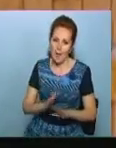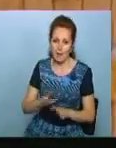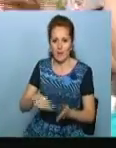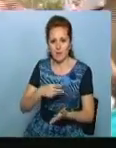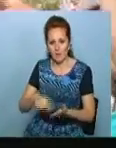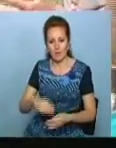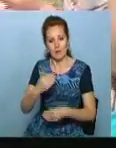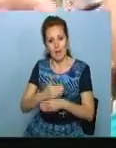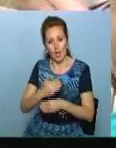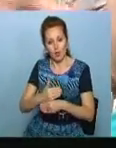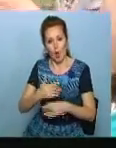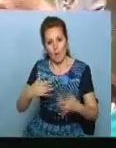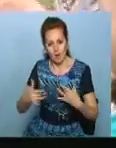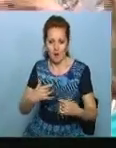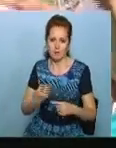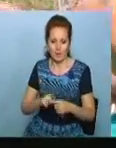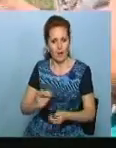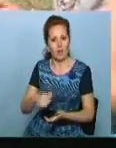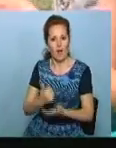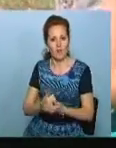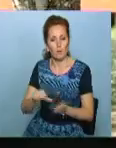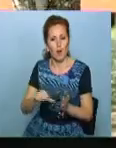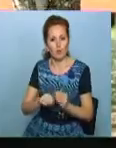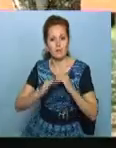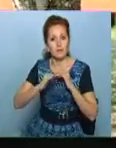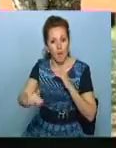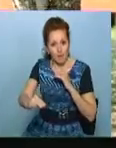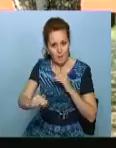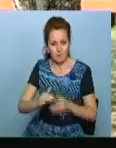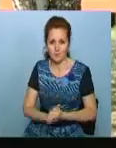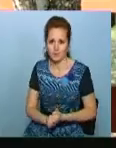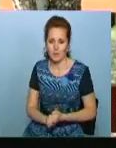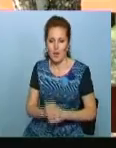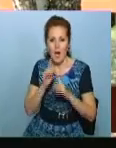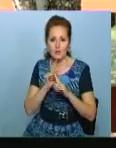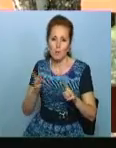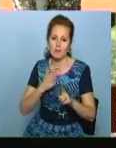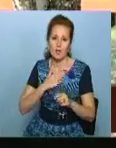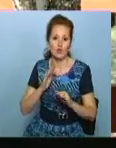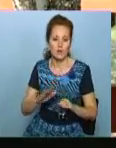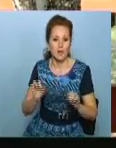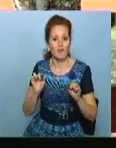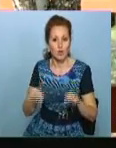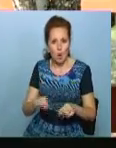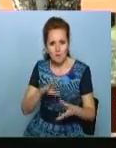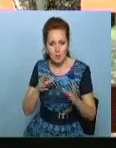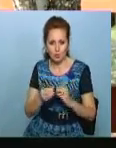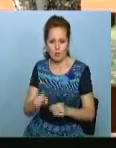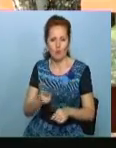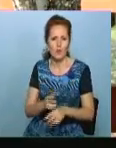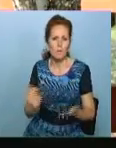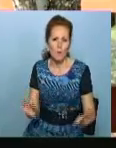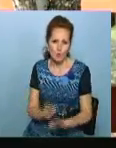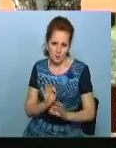ставить номера. И сцена им в этом главный помощник. Особенность этих детей наших, вот, она именно заключается в том, что они очень музыкальны. Хоть